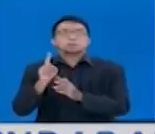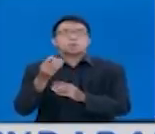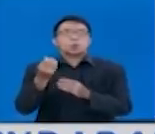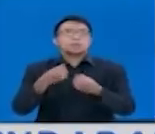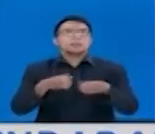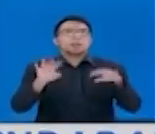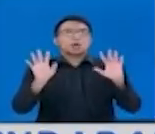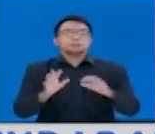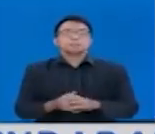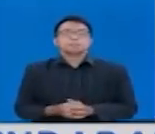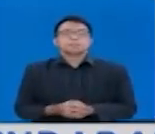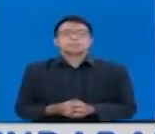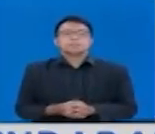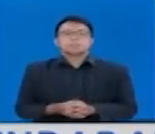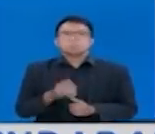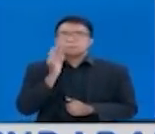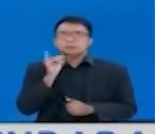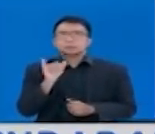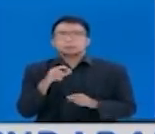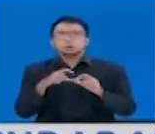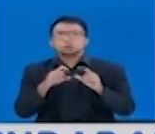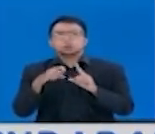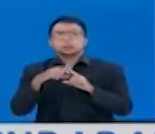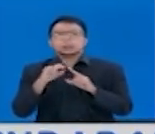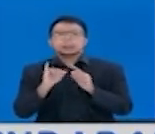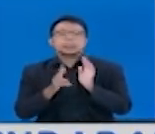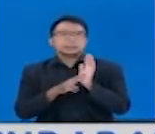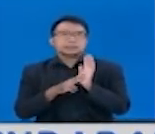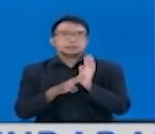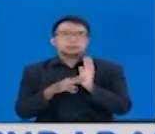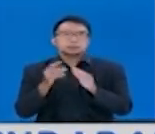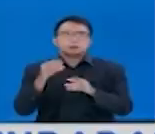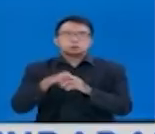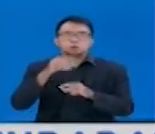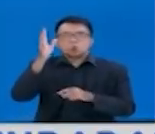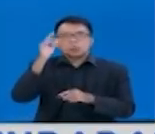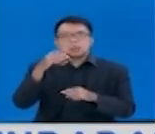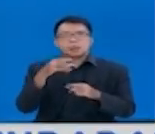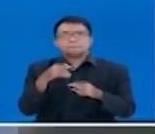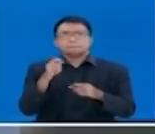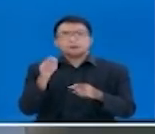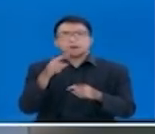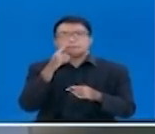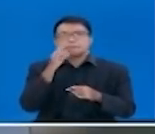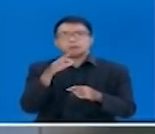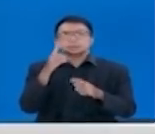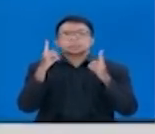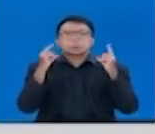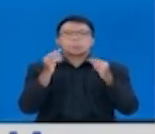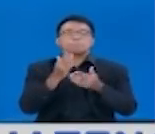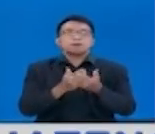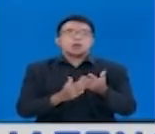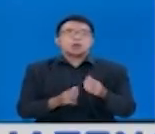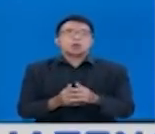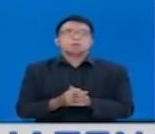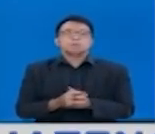Seperti yang dialami Sudirin, nasabah Bank Jateng ini, dirinya harus menelan pil pahit lantaran honornya bekerja sebagai relawan rumah sakit